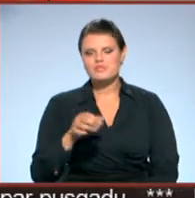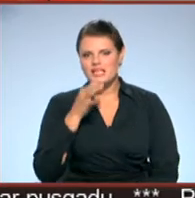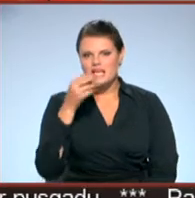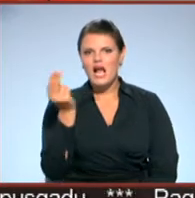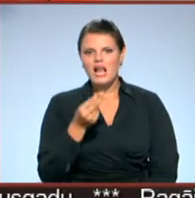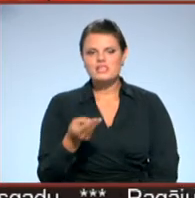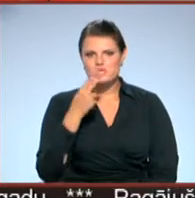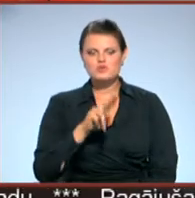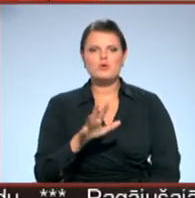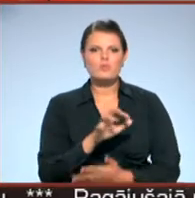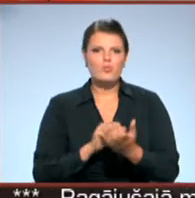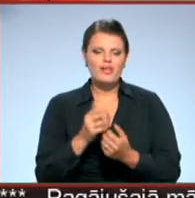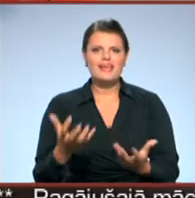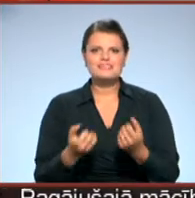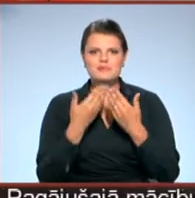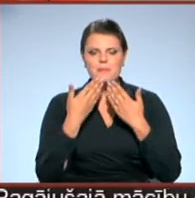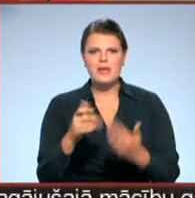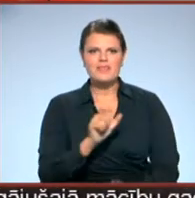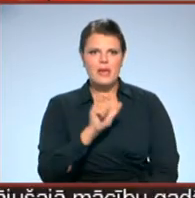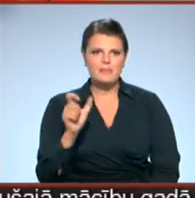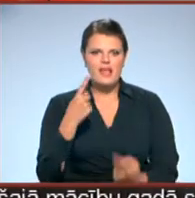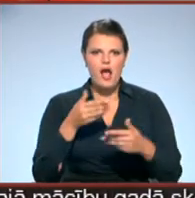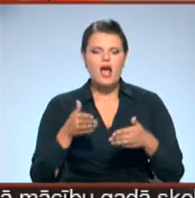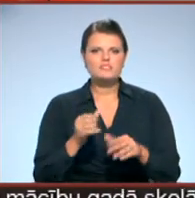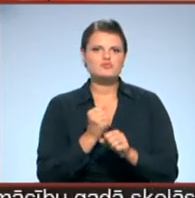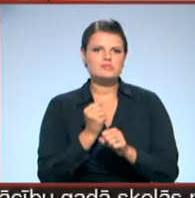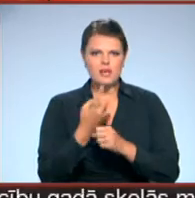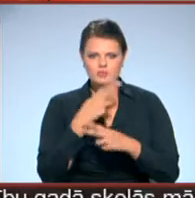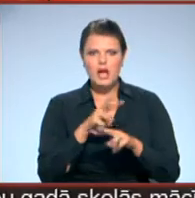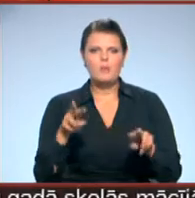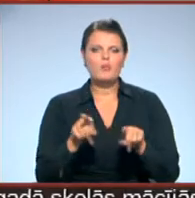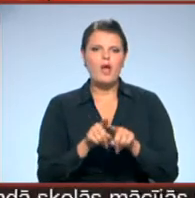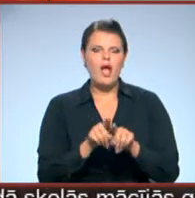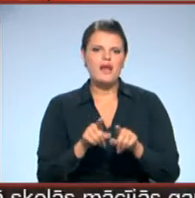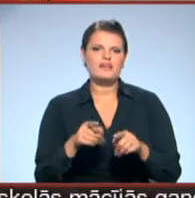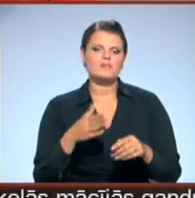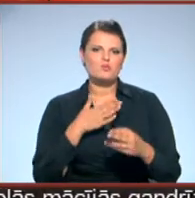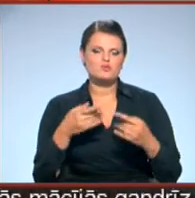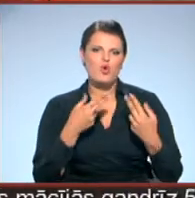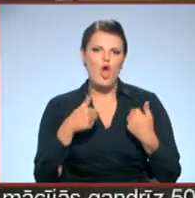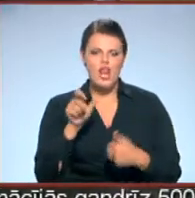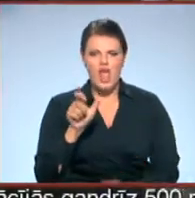no bojājas izglābtas pēdējā brīdī. Atzimušos darbus aplūkoja arī Skrundas TV.